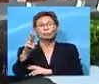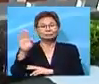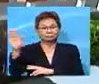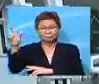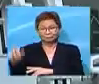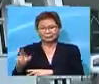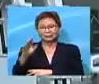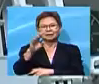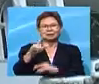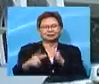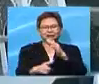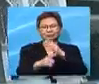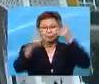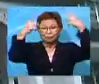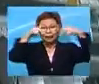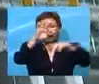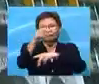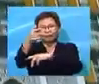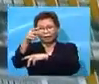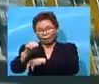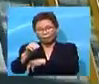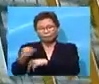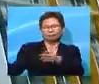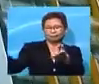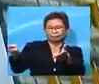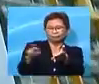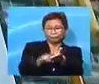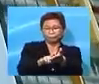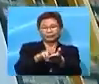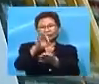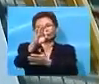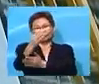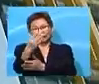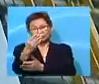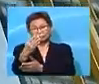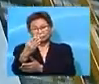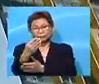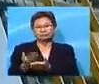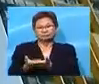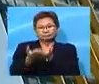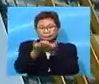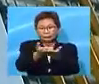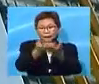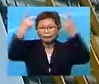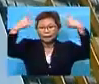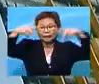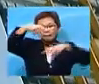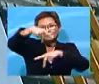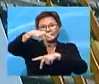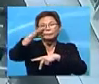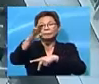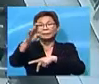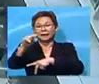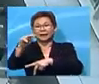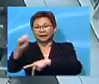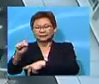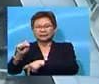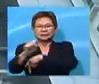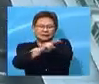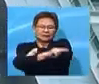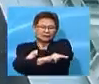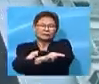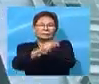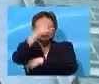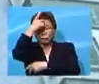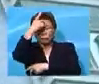juga bekas timbalan presiden FM dalam kenyataannya di laman Facebook mencadangkan Presiden pbns Datuk Seri Mohamad